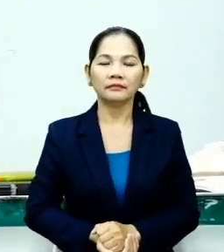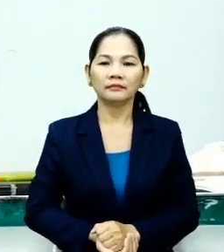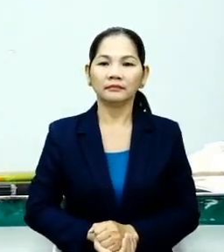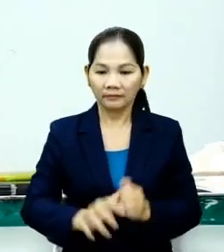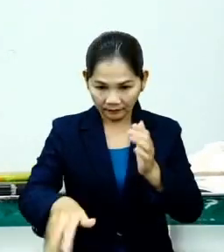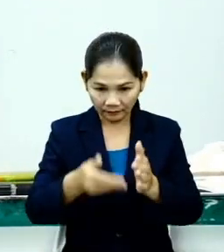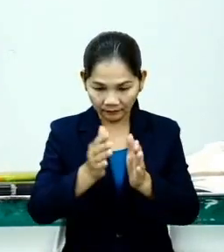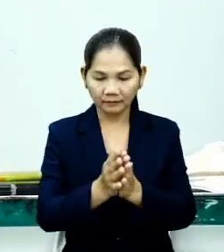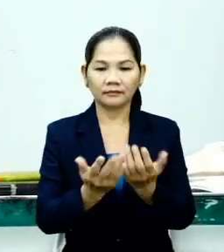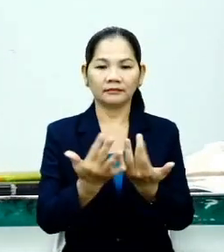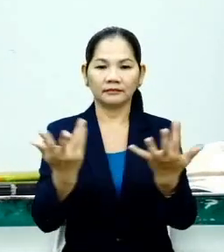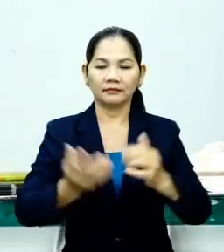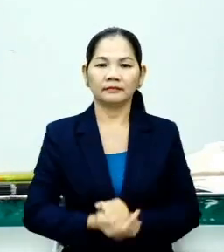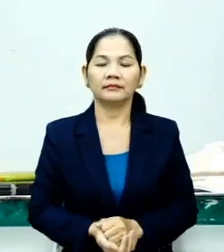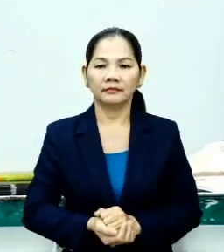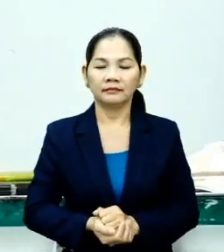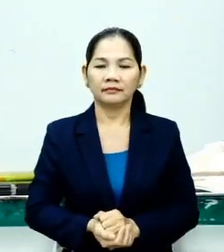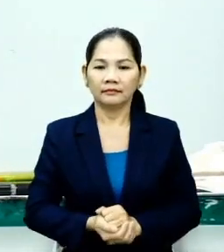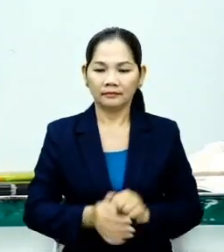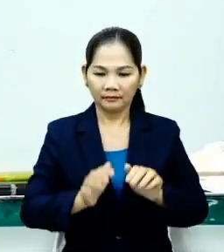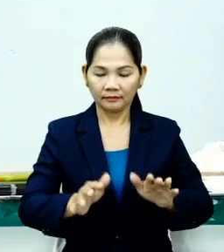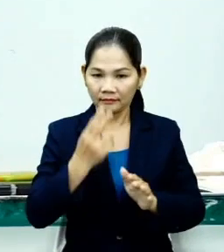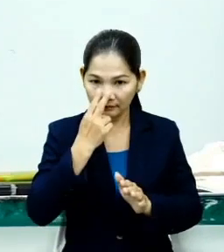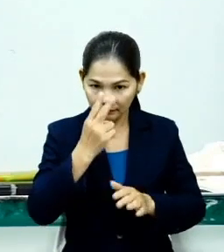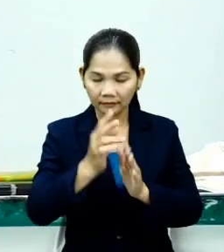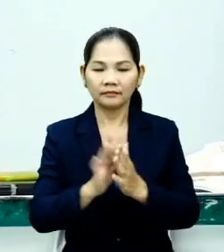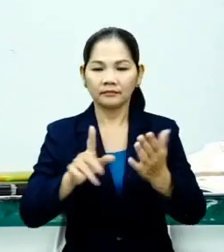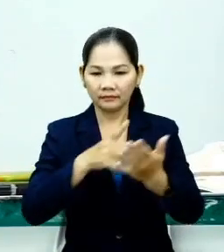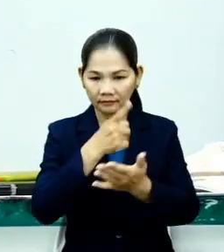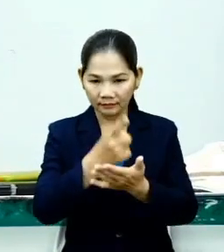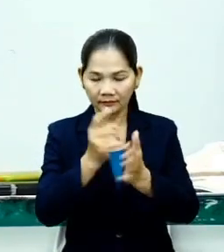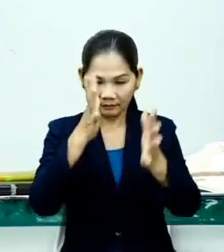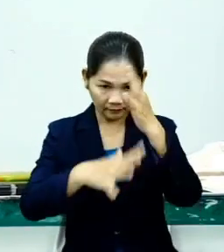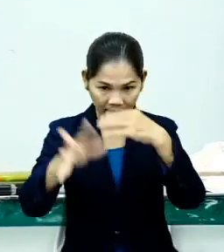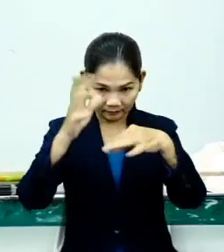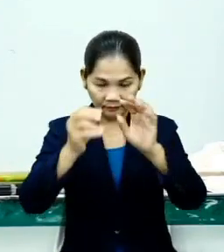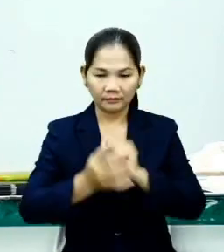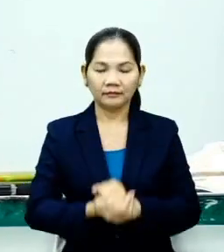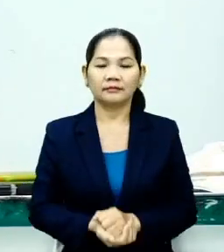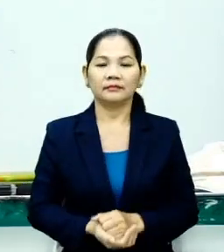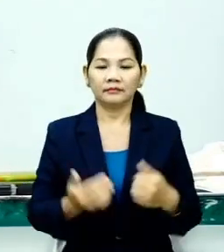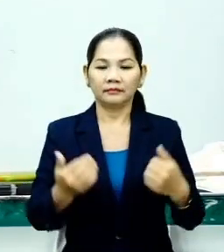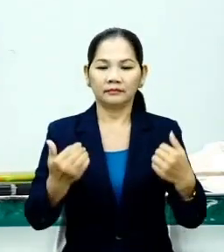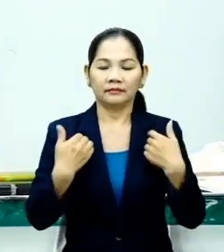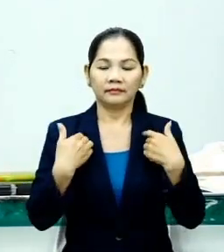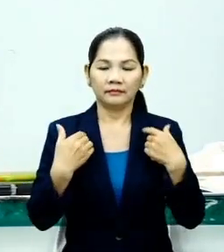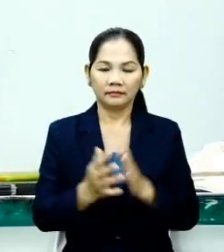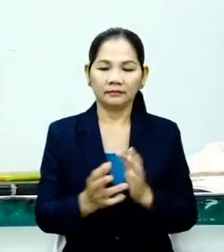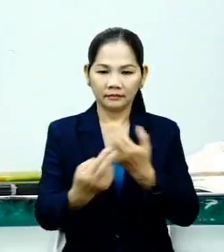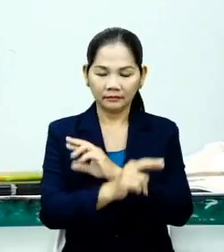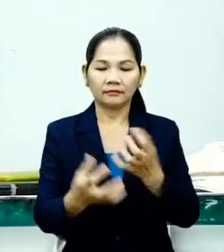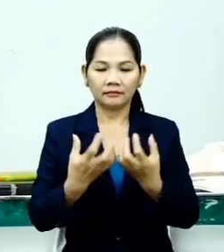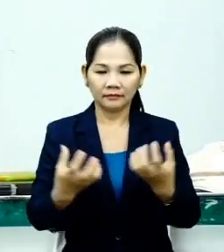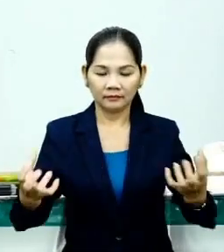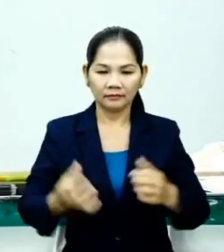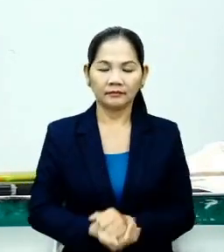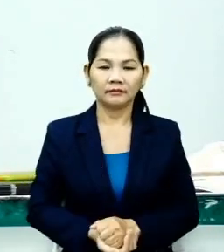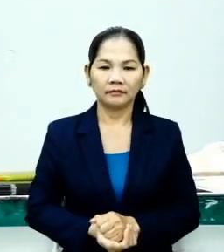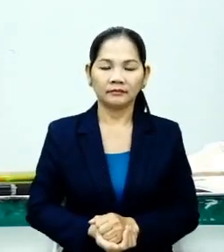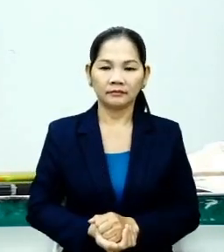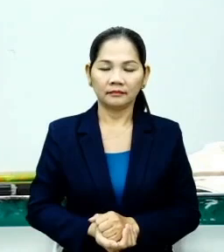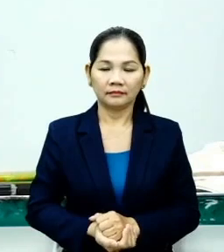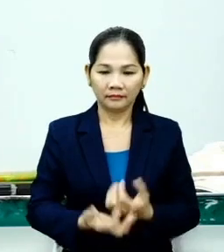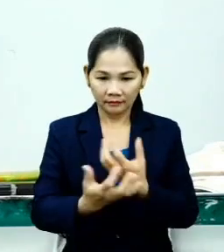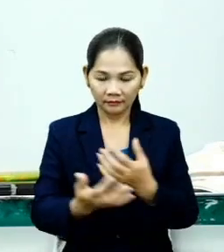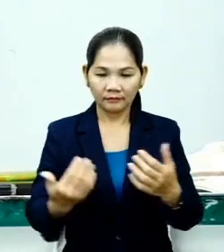ốc con chàng. Chà, con chà mốt nâng con cho ruộng riêng chì mùi nhạc rú. Chà, con trời tìm xăm vỡ nha con. Chà, đôi chân này